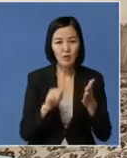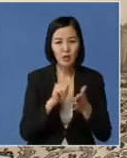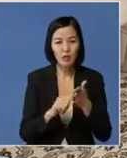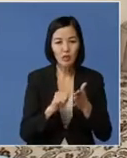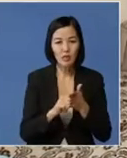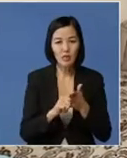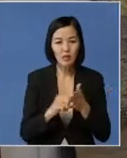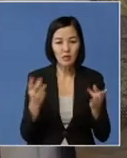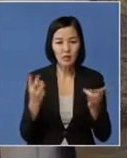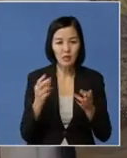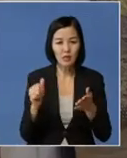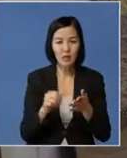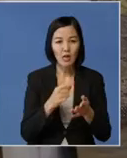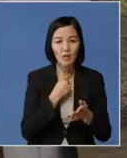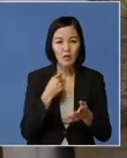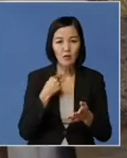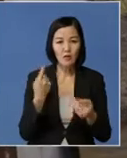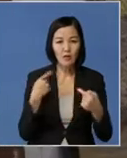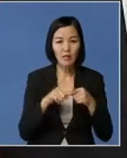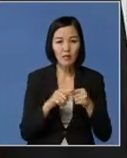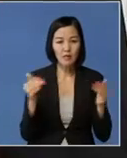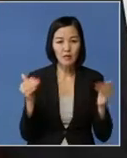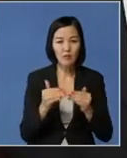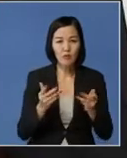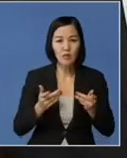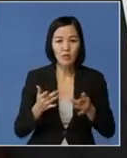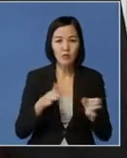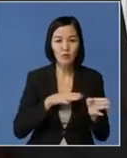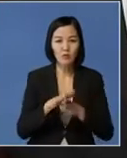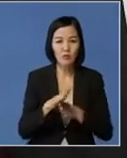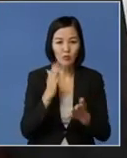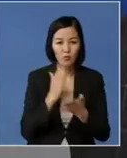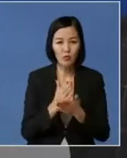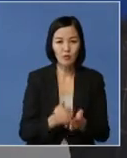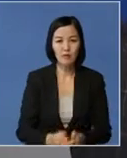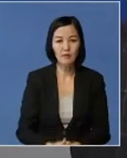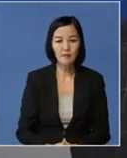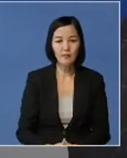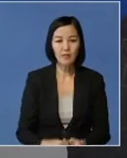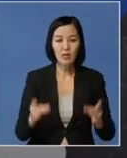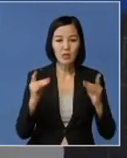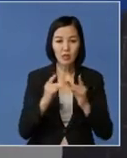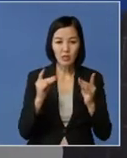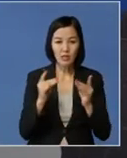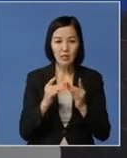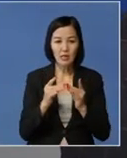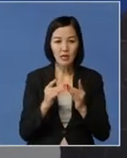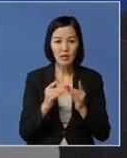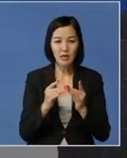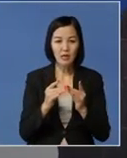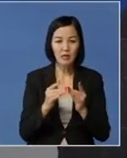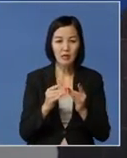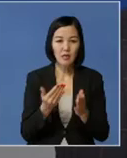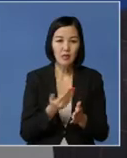құжаттар болуы шарт. Талдықорған политехникалық колледжінде бұл талаптар толығымен сақталған екен. Жатақханаға мұқтаж білім алушы